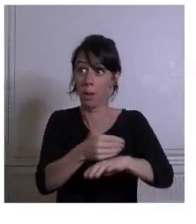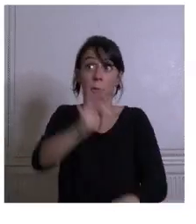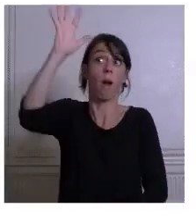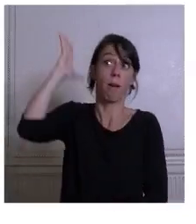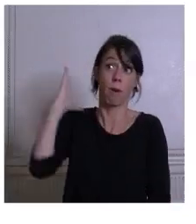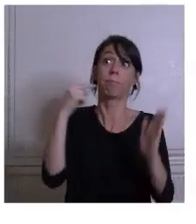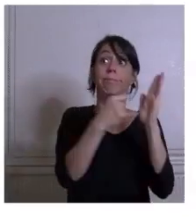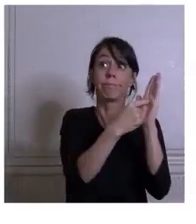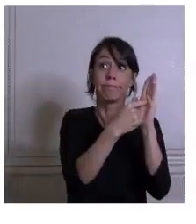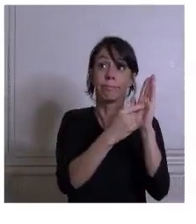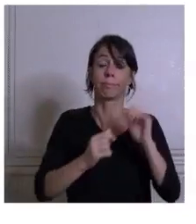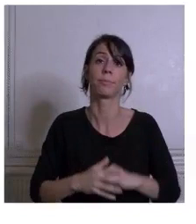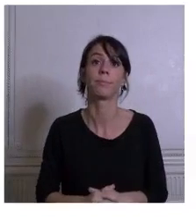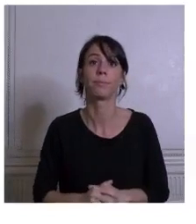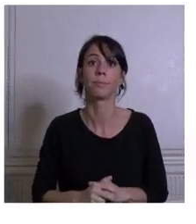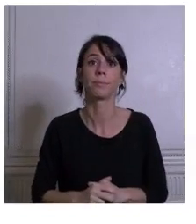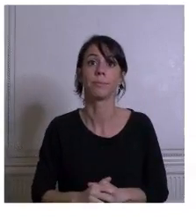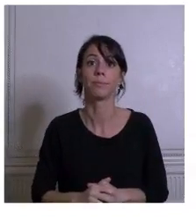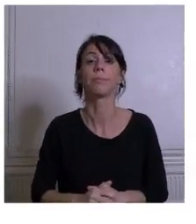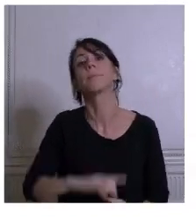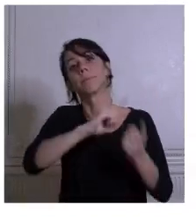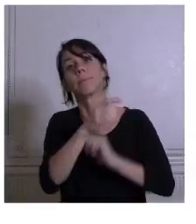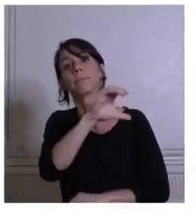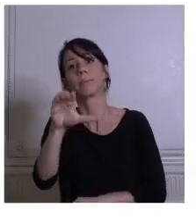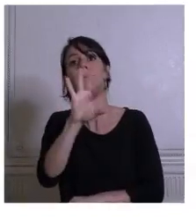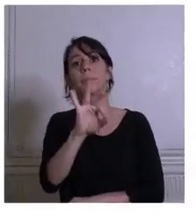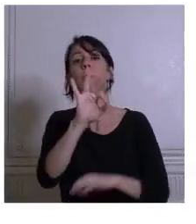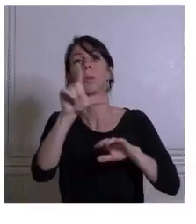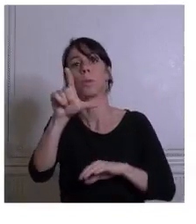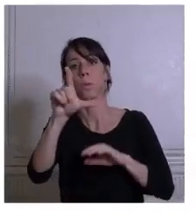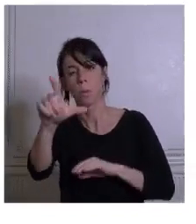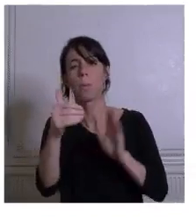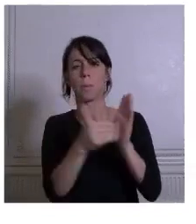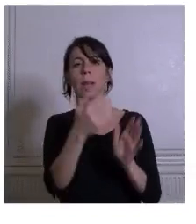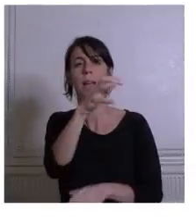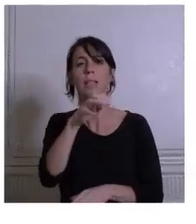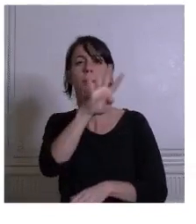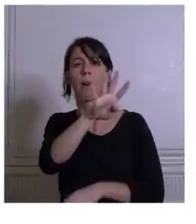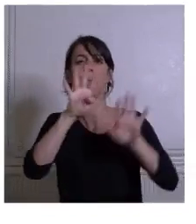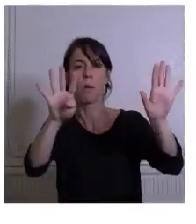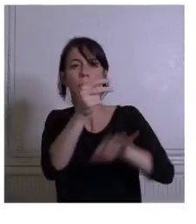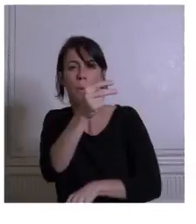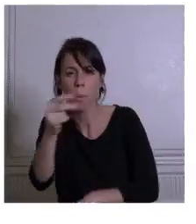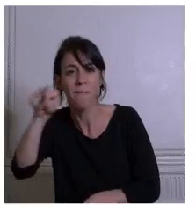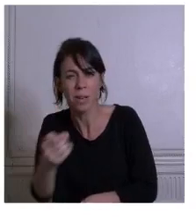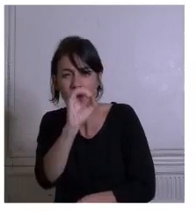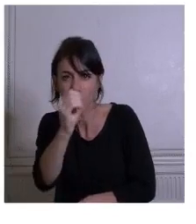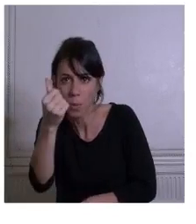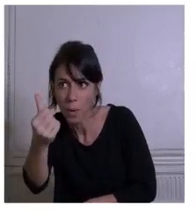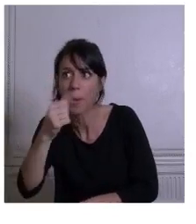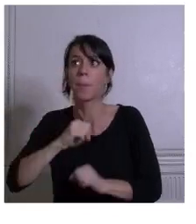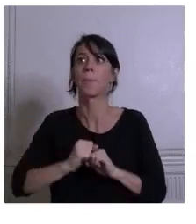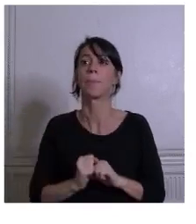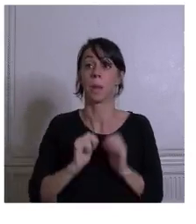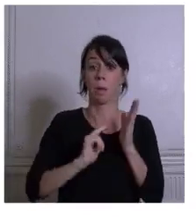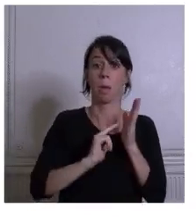ne partira pas en classe de découverte dans le dispositif mairie, je vous propose qu'on autorise Monsieur